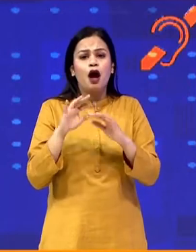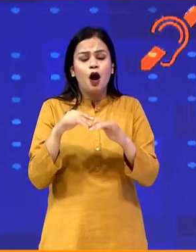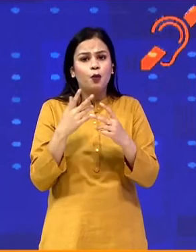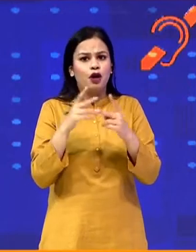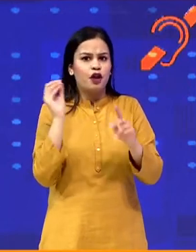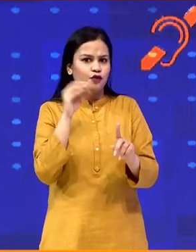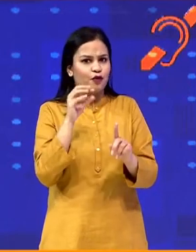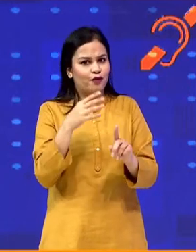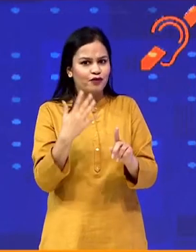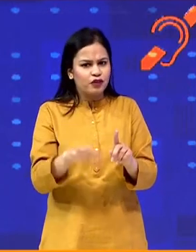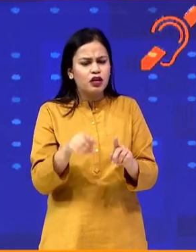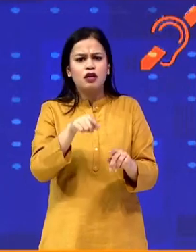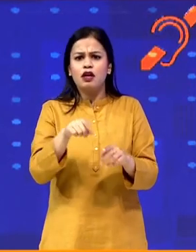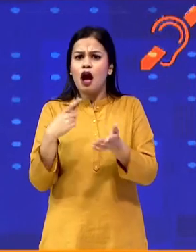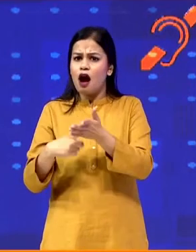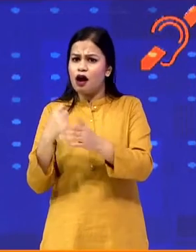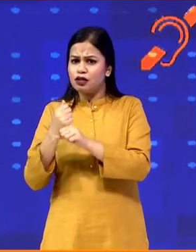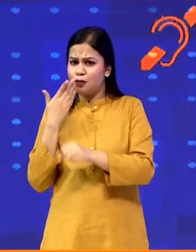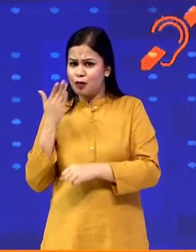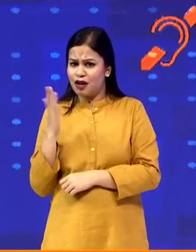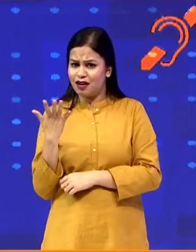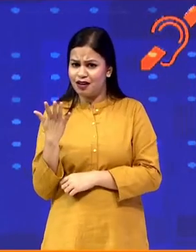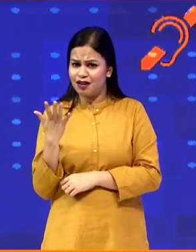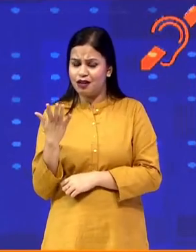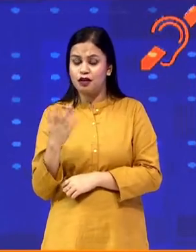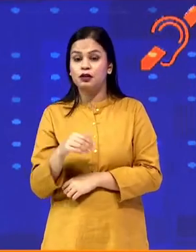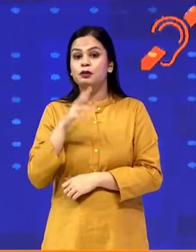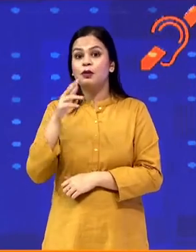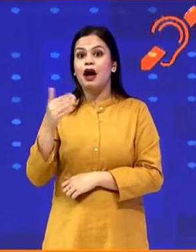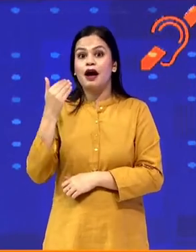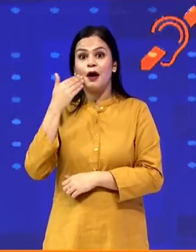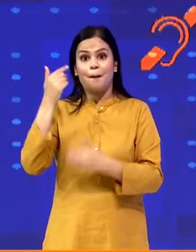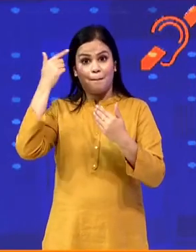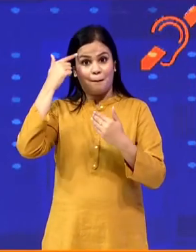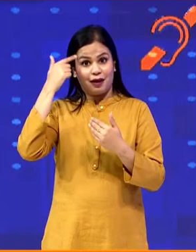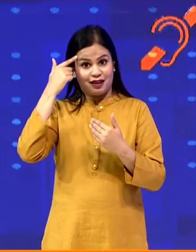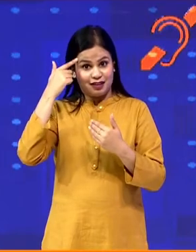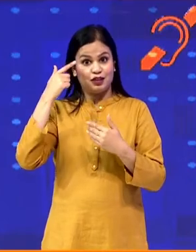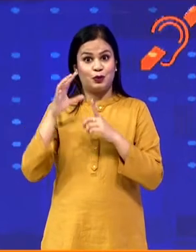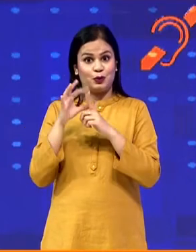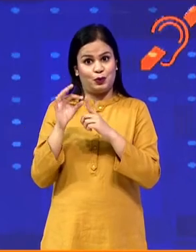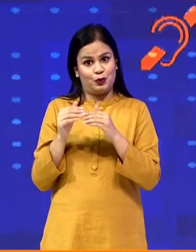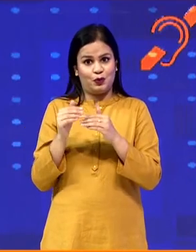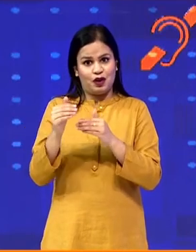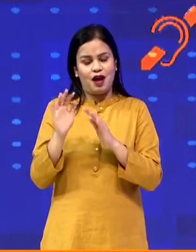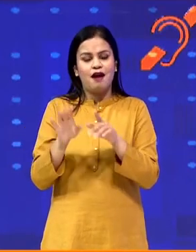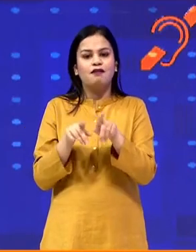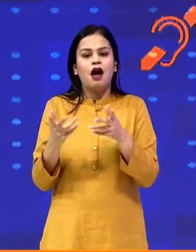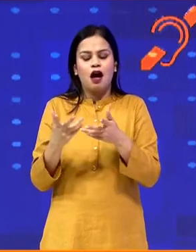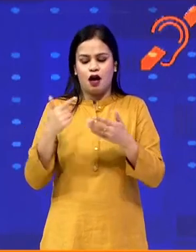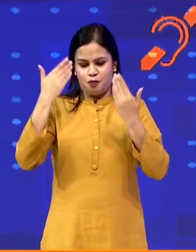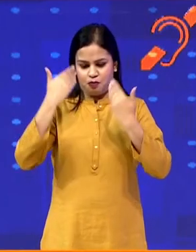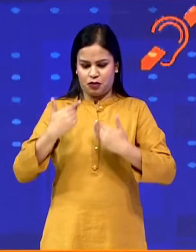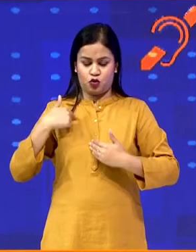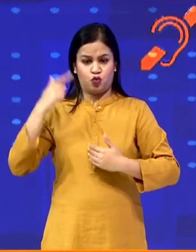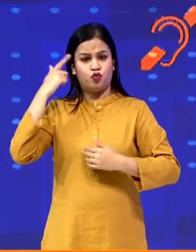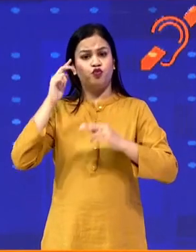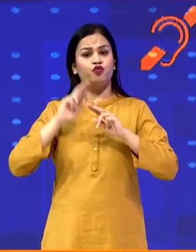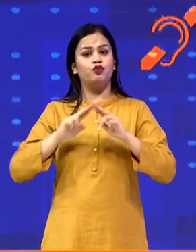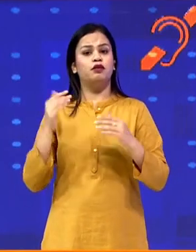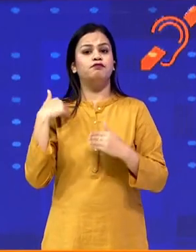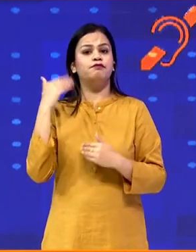किसी ने नहीं सिखाया जब मन सेट बंता है की मुझे सब कुछ मालूम है